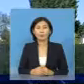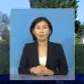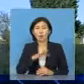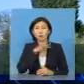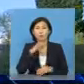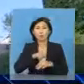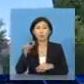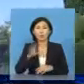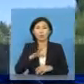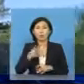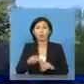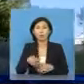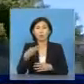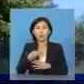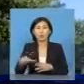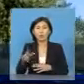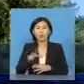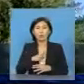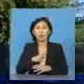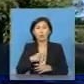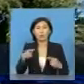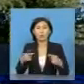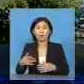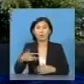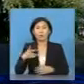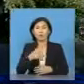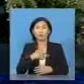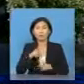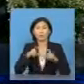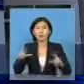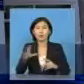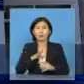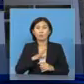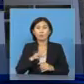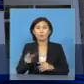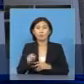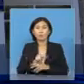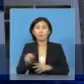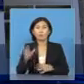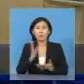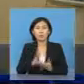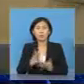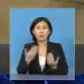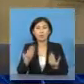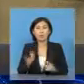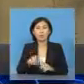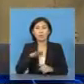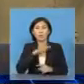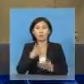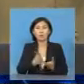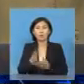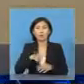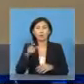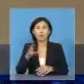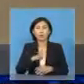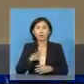Многим пациентам провизорного госпиталя, который разместился в противотуберкулезном диспансере, удалось справиться с коварной болезнью. Это во многом заслуга